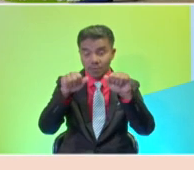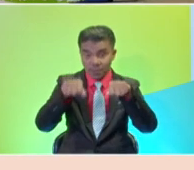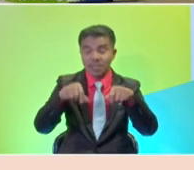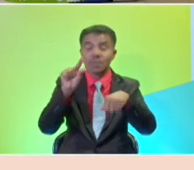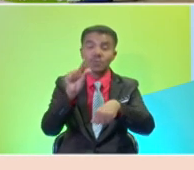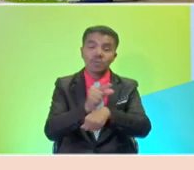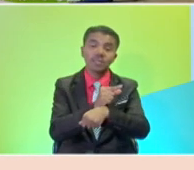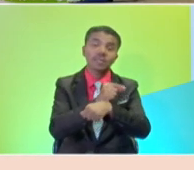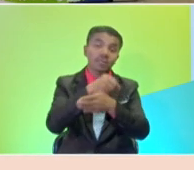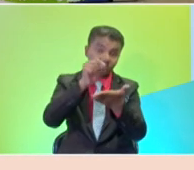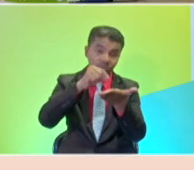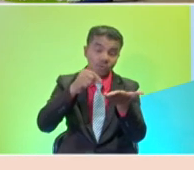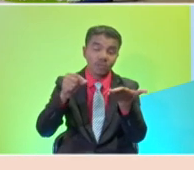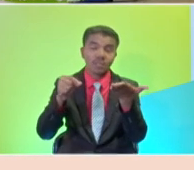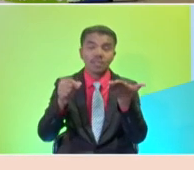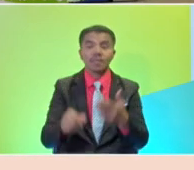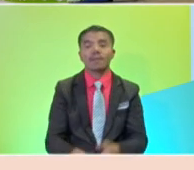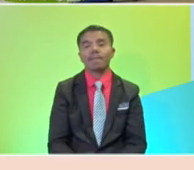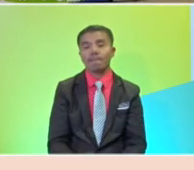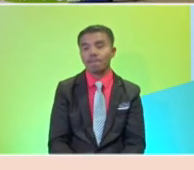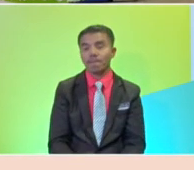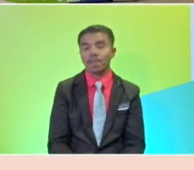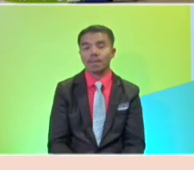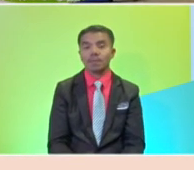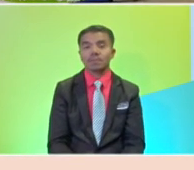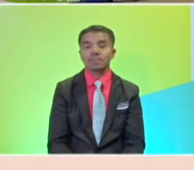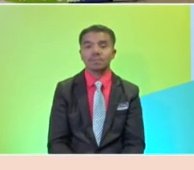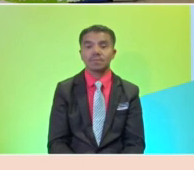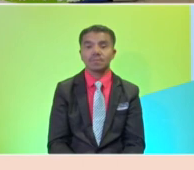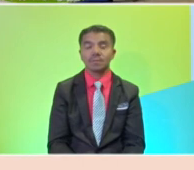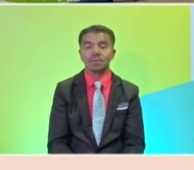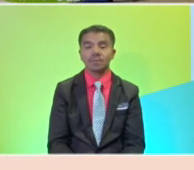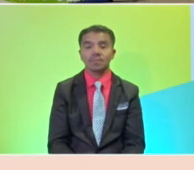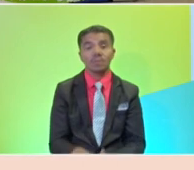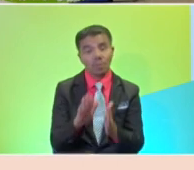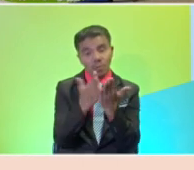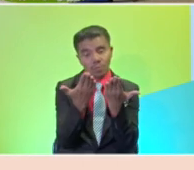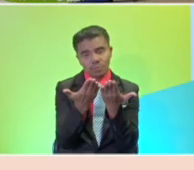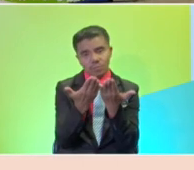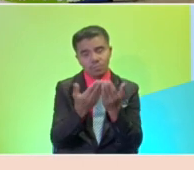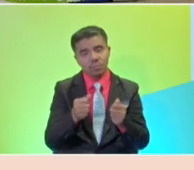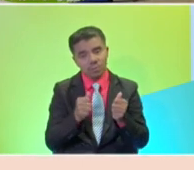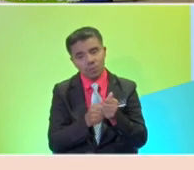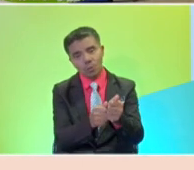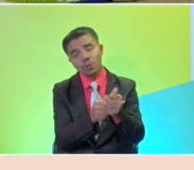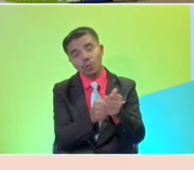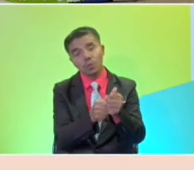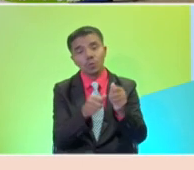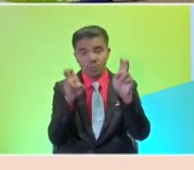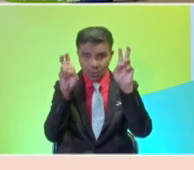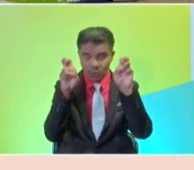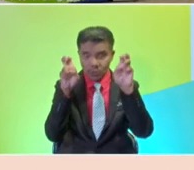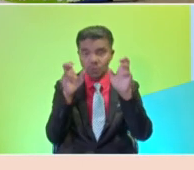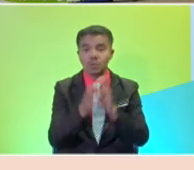kita dapat di pasaran yang yang paling bagus dalamah modul yang mengikut a topik ya kemudian Rakan sebaya boleh menilai